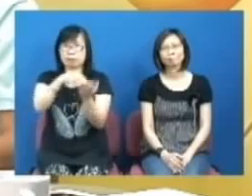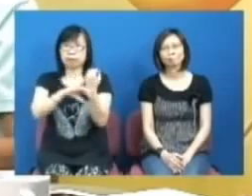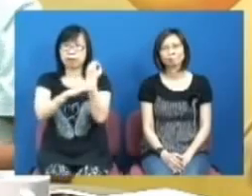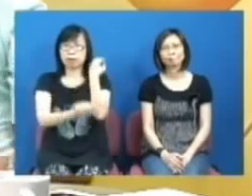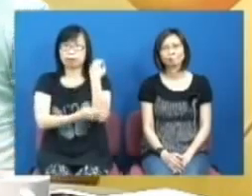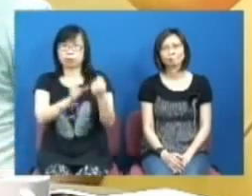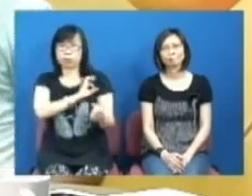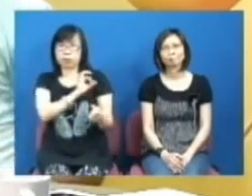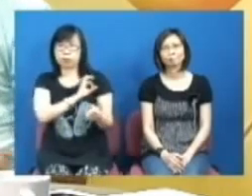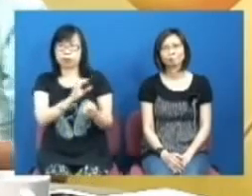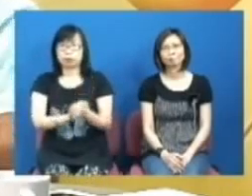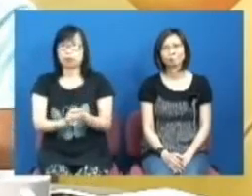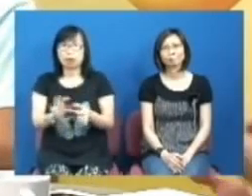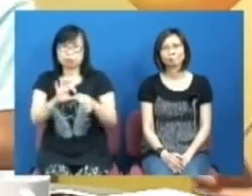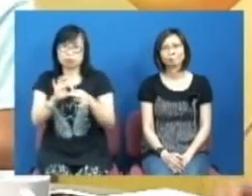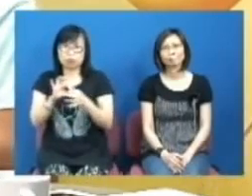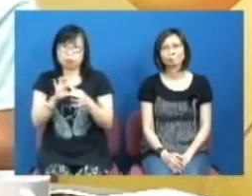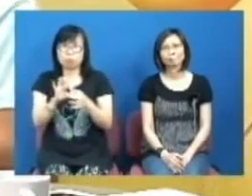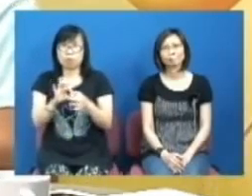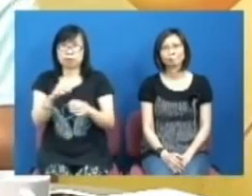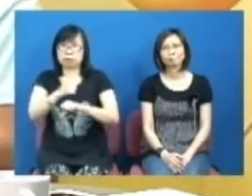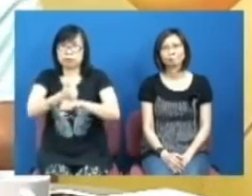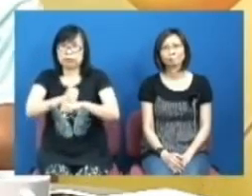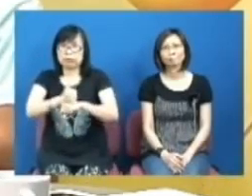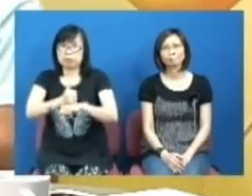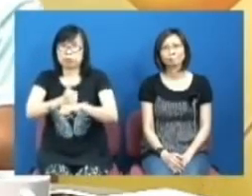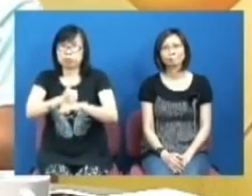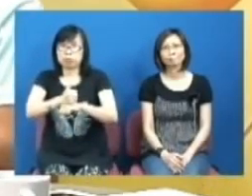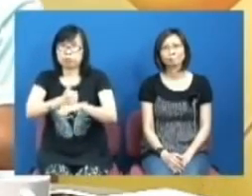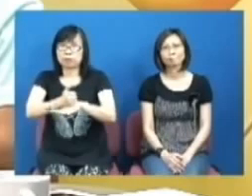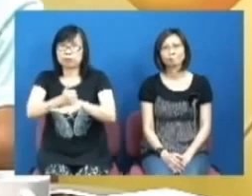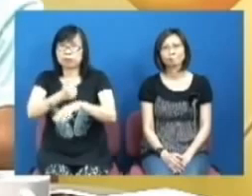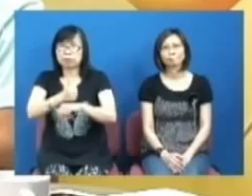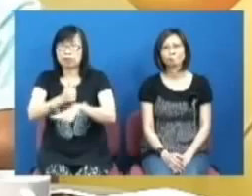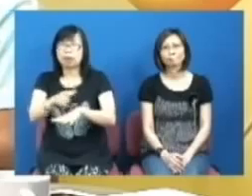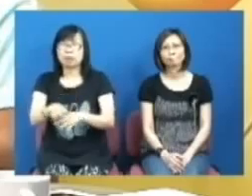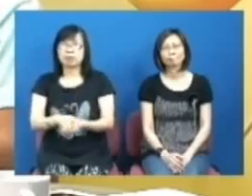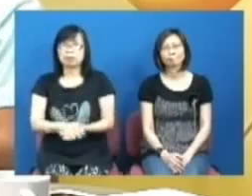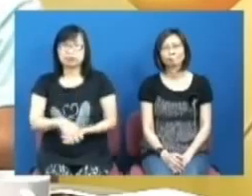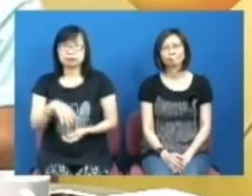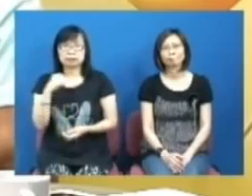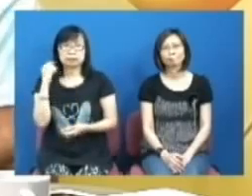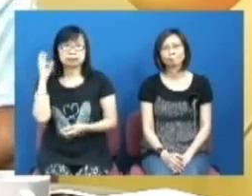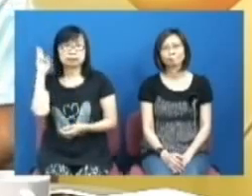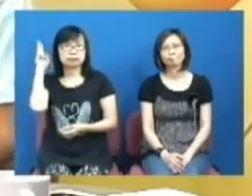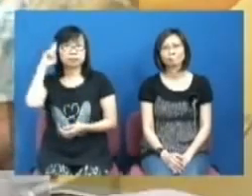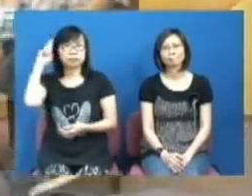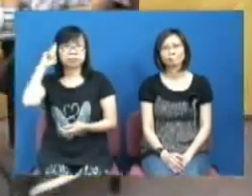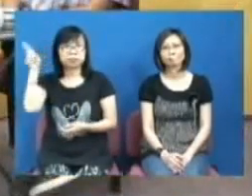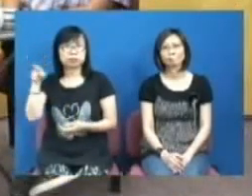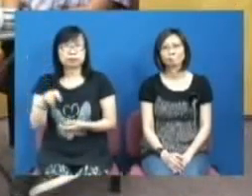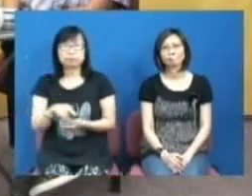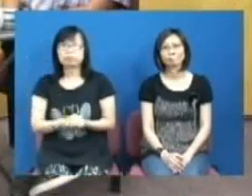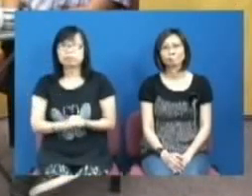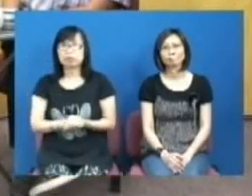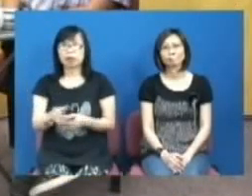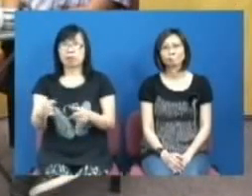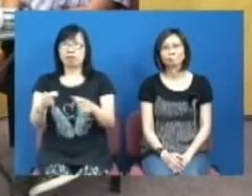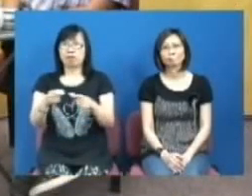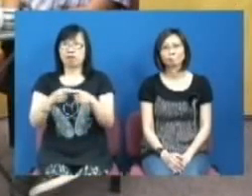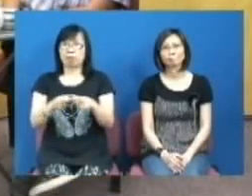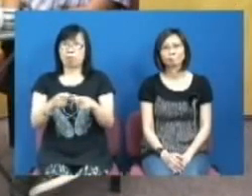我哋嗰個所謂關鍵少數嘅根基，係完全撒謊嘅，因為 而家共產黨就係驚